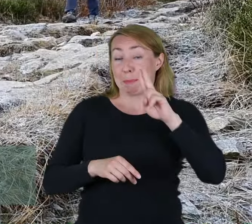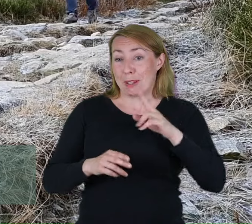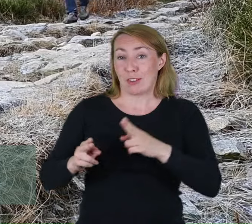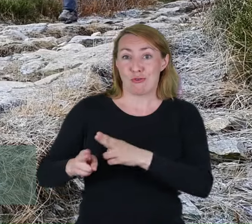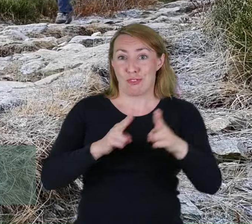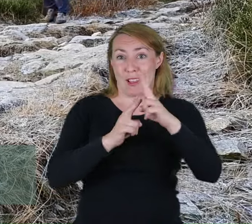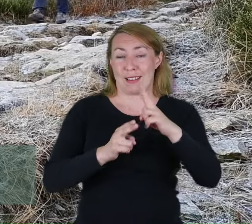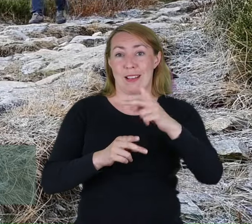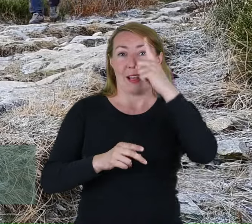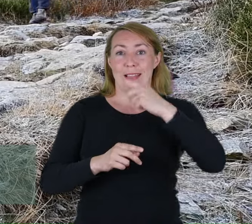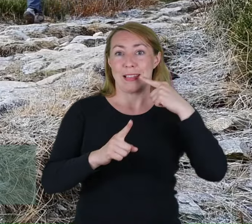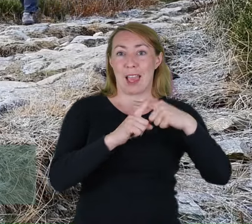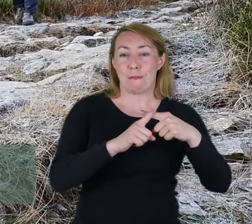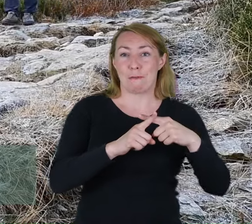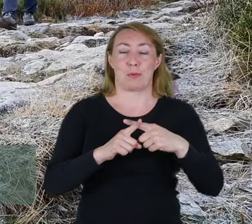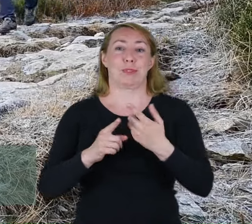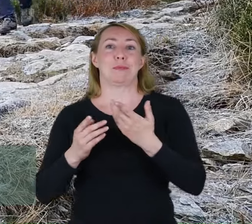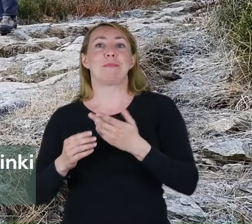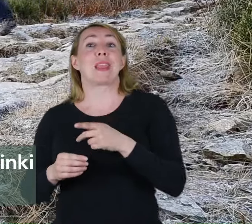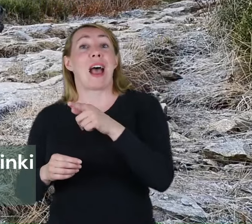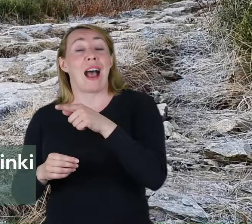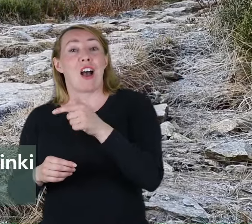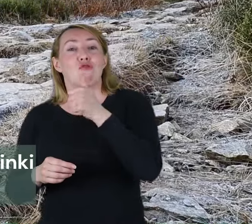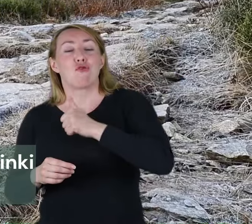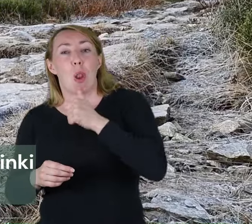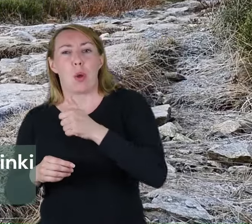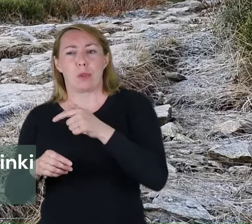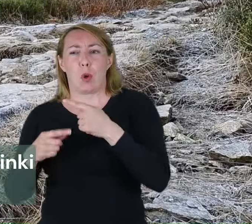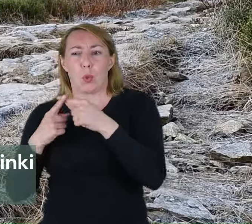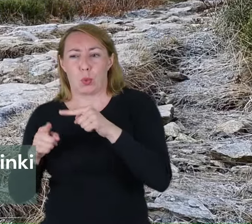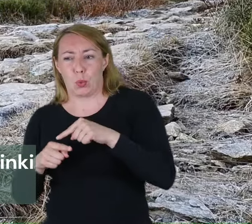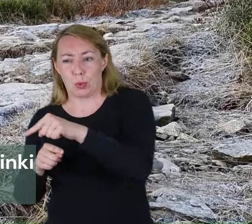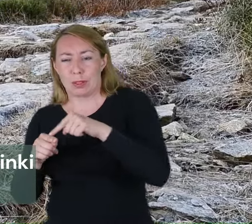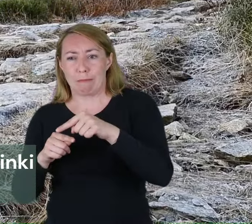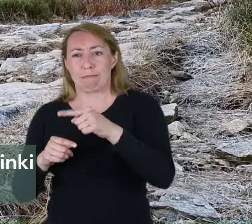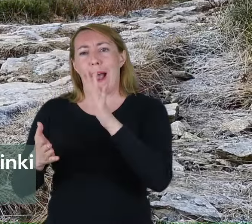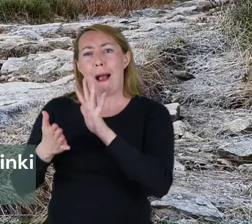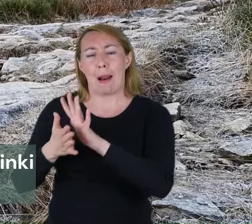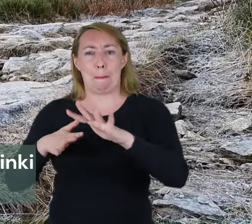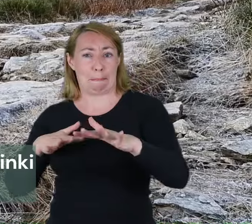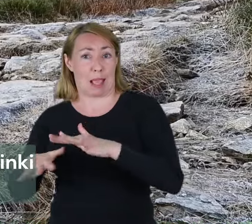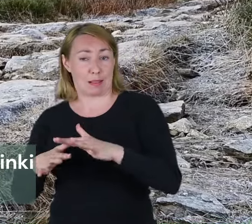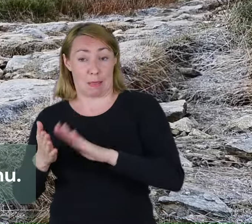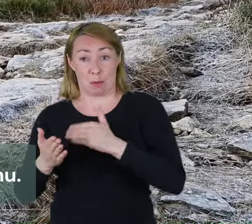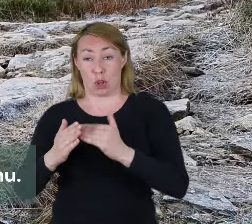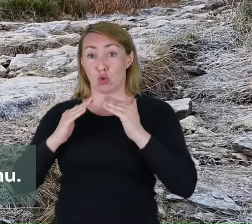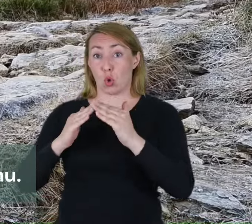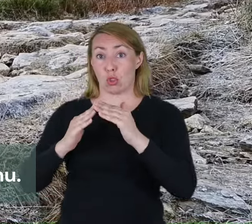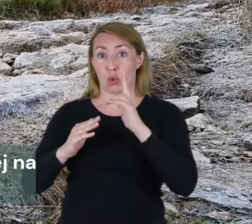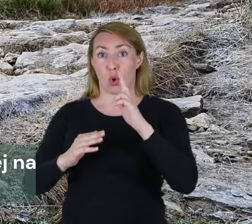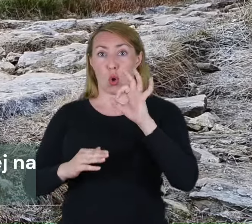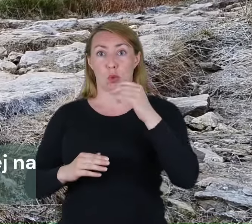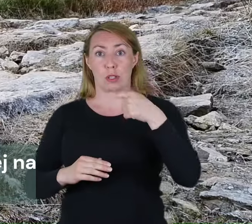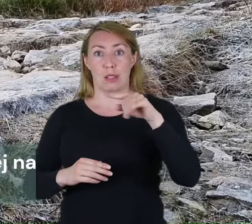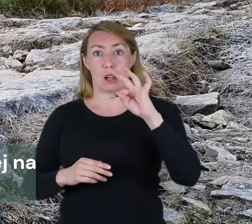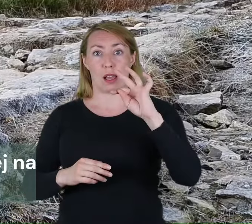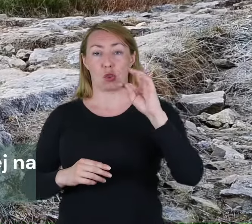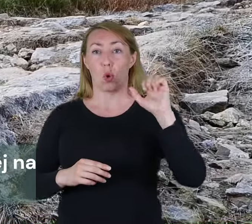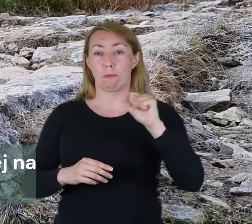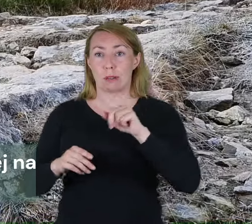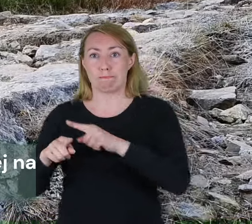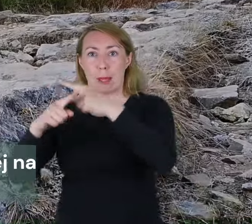wyznaczone są krótkie odcinki prowadzące do miejsc szczególnie charakterystycznych dla rejonu. Na przykład spod schroniska w Kondratowej na Przełęcz